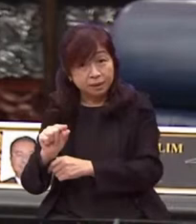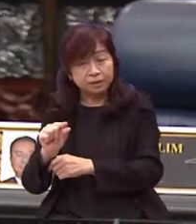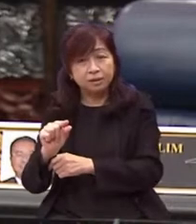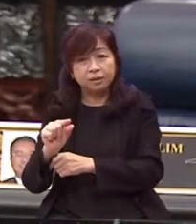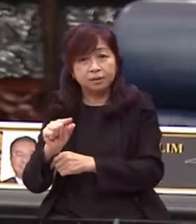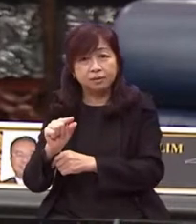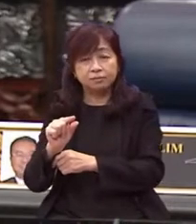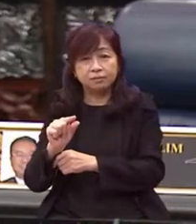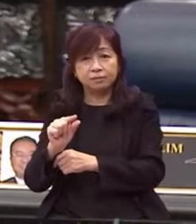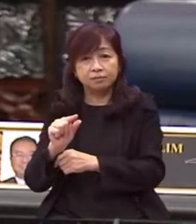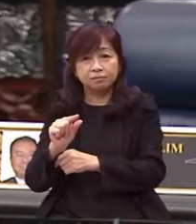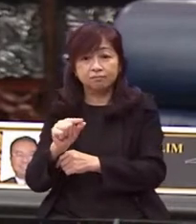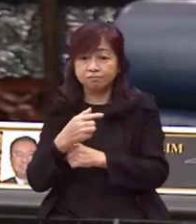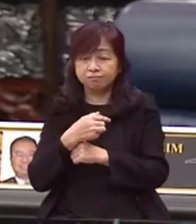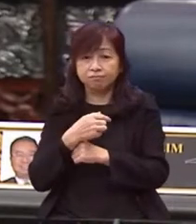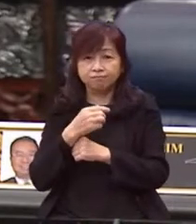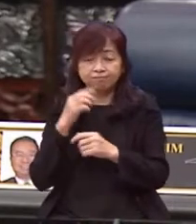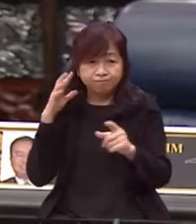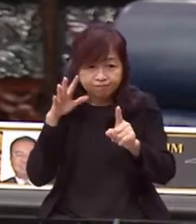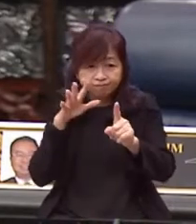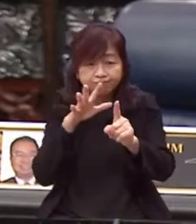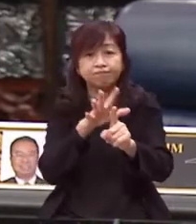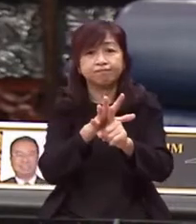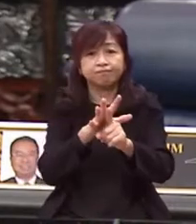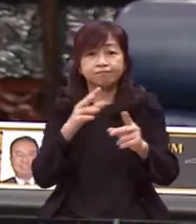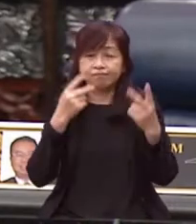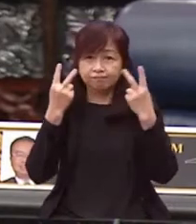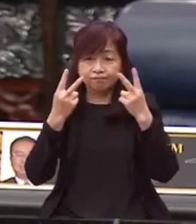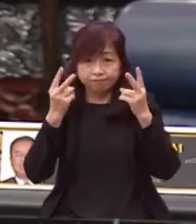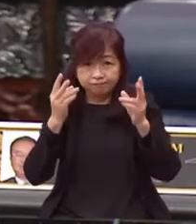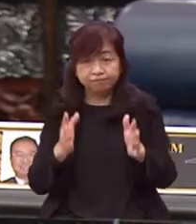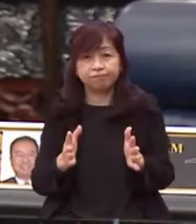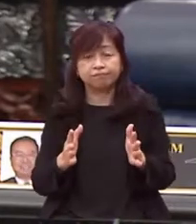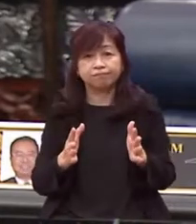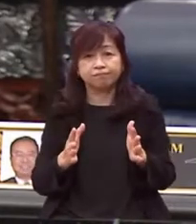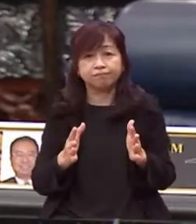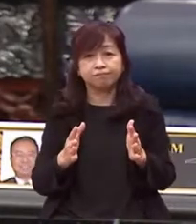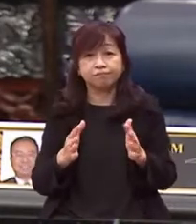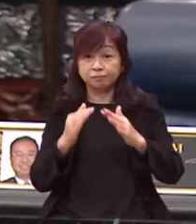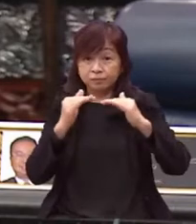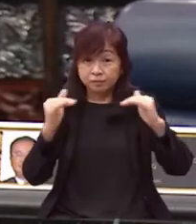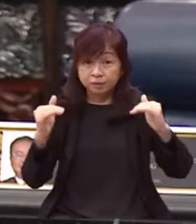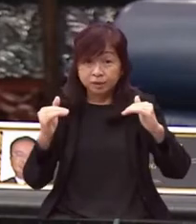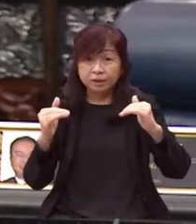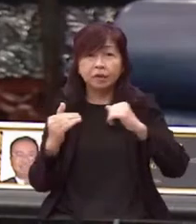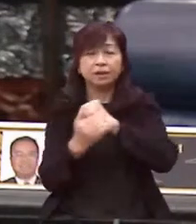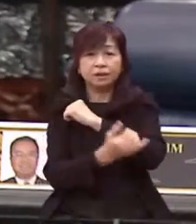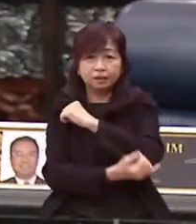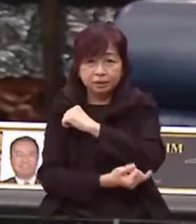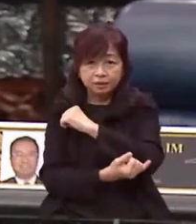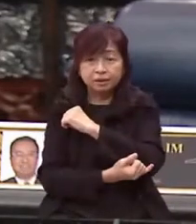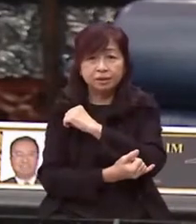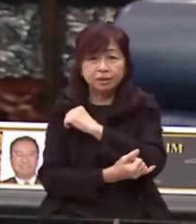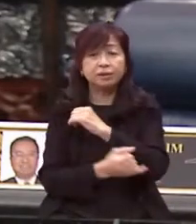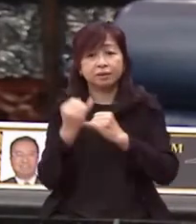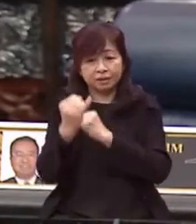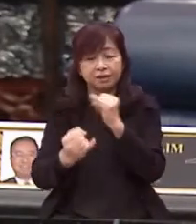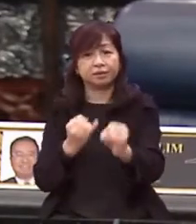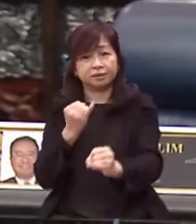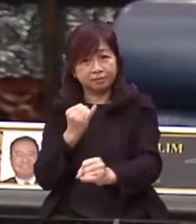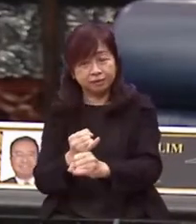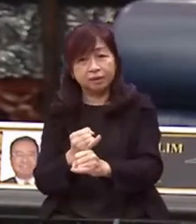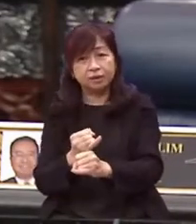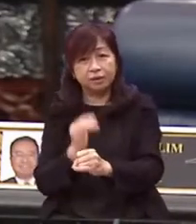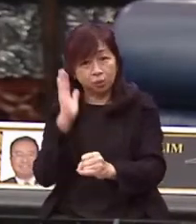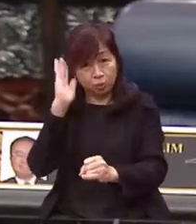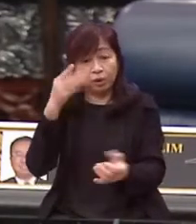tumpuan di peringkat Bukan saja di peringkat negara malah di peringkat antar bangsa yang itu kita akan bincang secara lebih lanjut